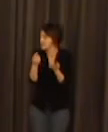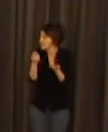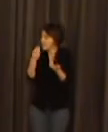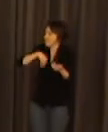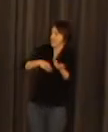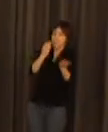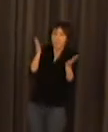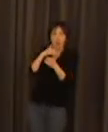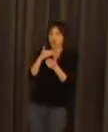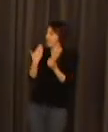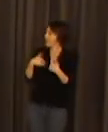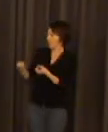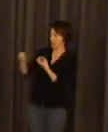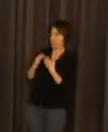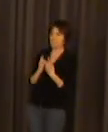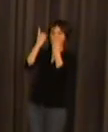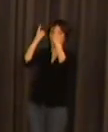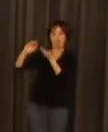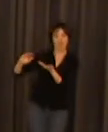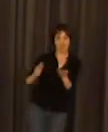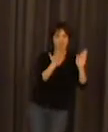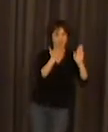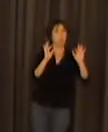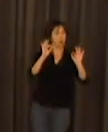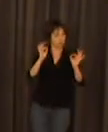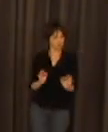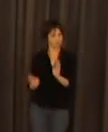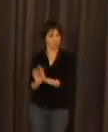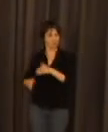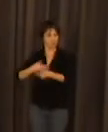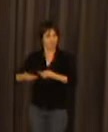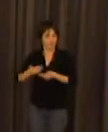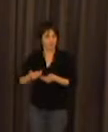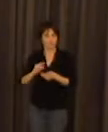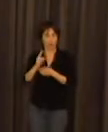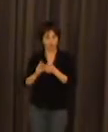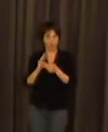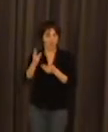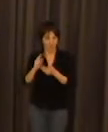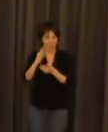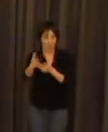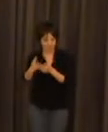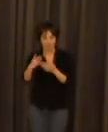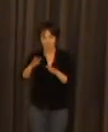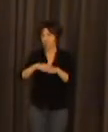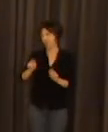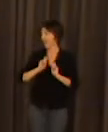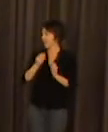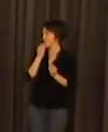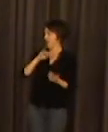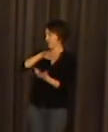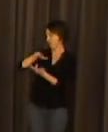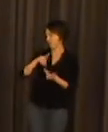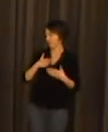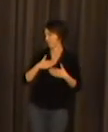que aquesta ha estat la primera edició, però que hi ha voluntat de continuar i, per tant, per nosaltres això és una bona notícia. La